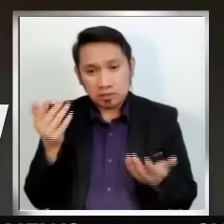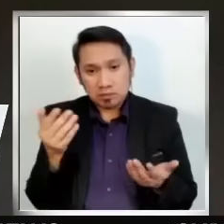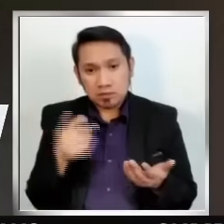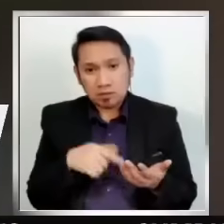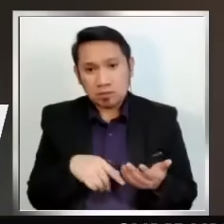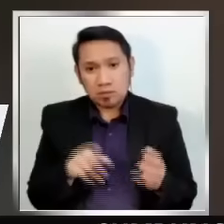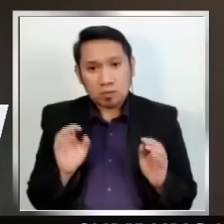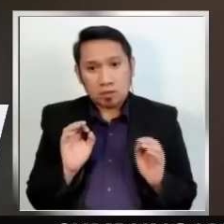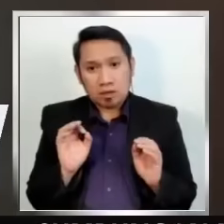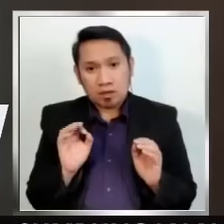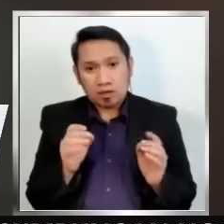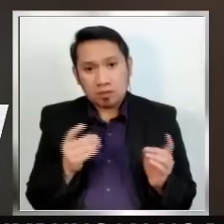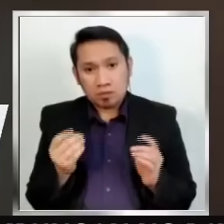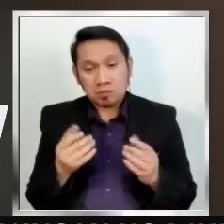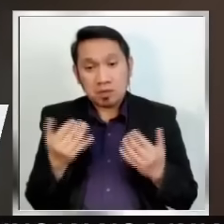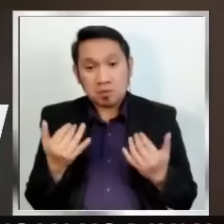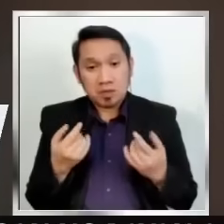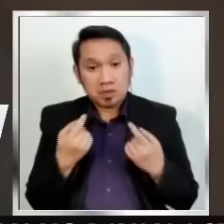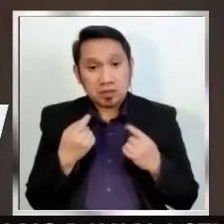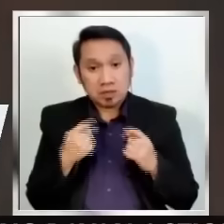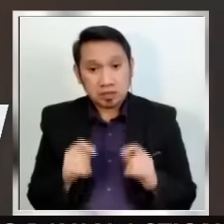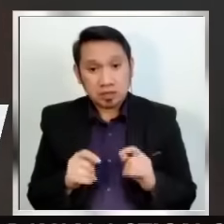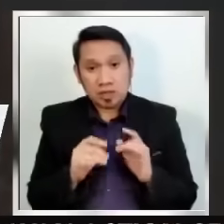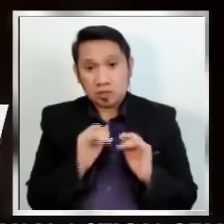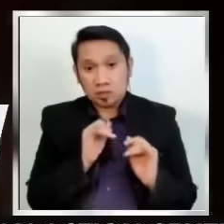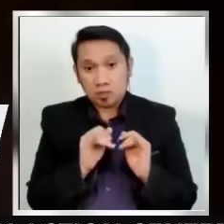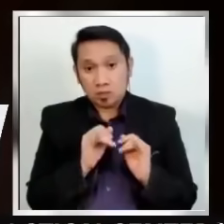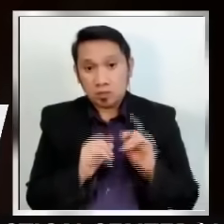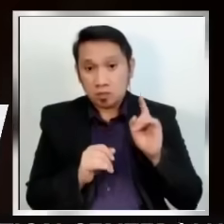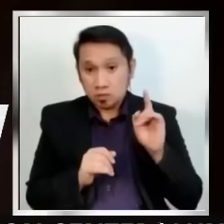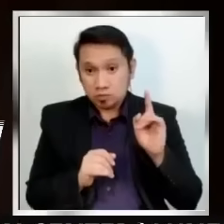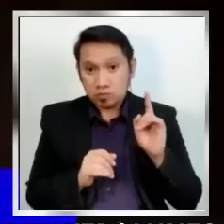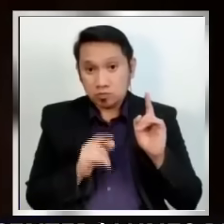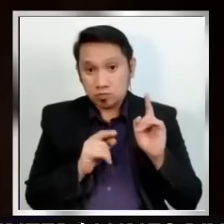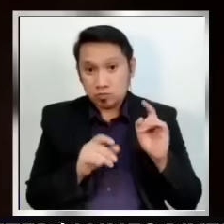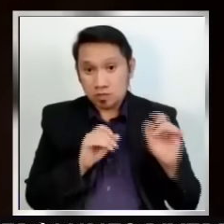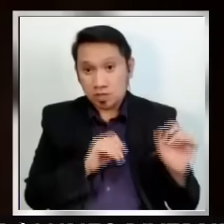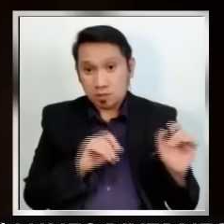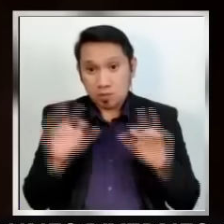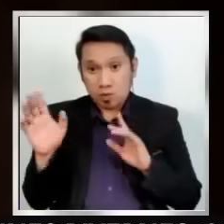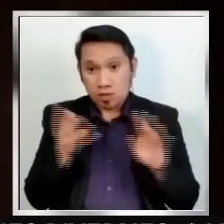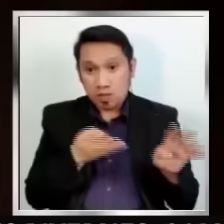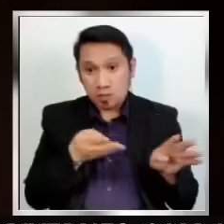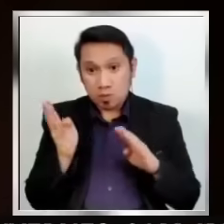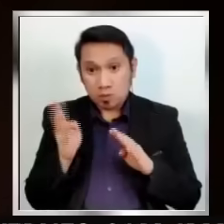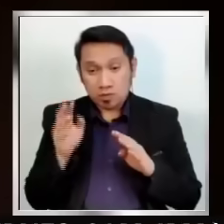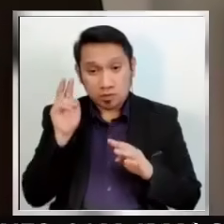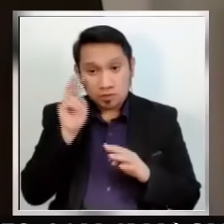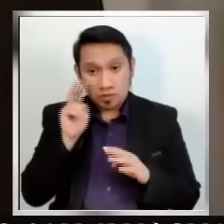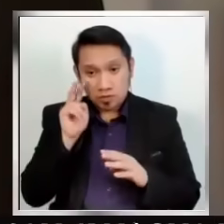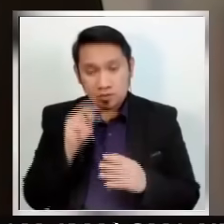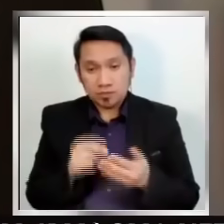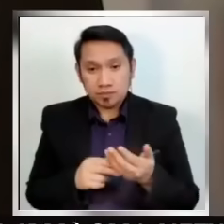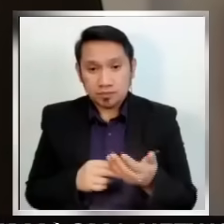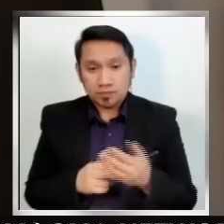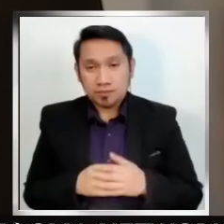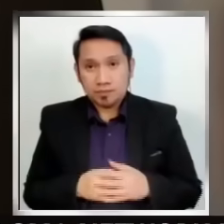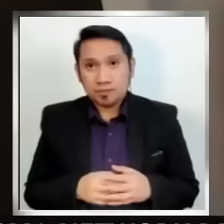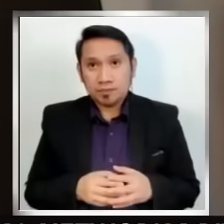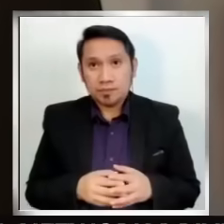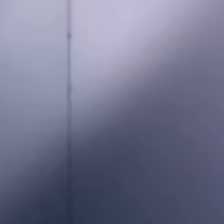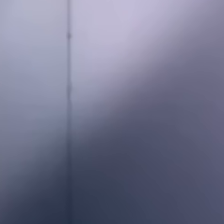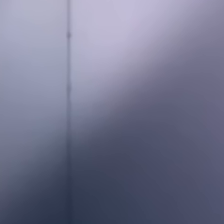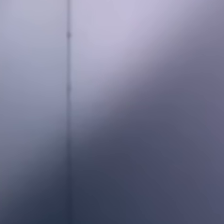it. Sinusubukan pa naming makuha ang pahayag ng uploader. Para sa GMA Integrated News, Maki Pulido nakatuto, 24